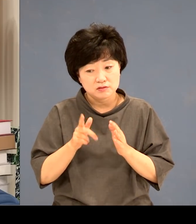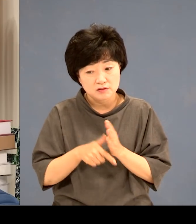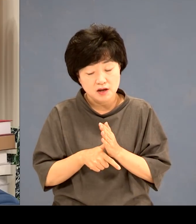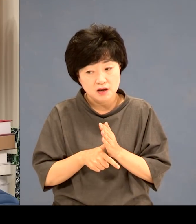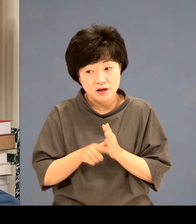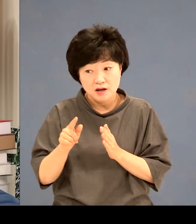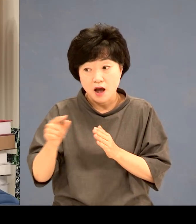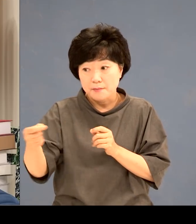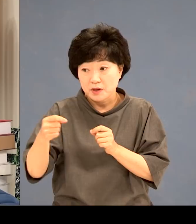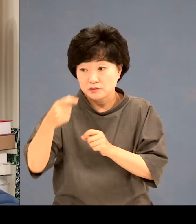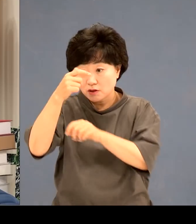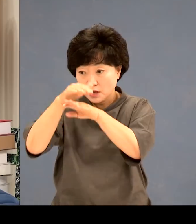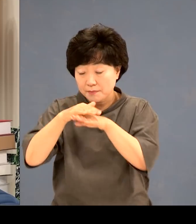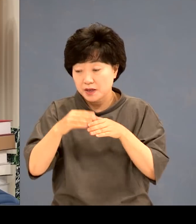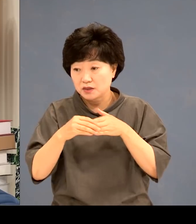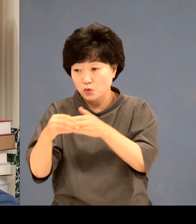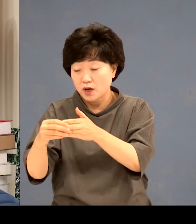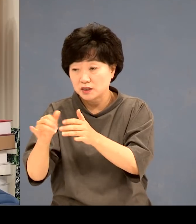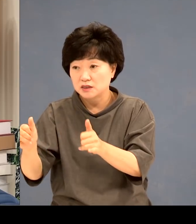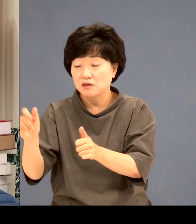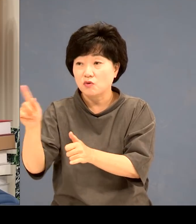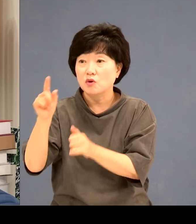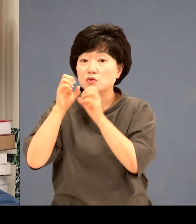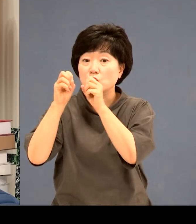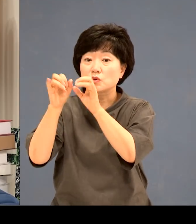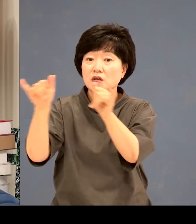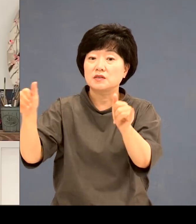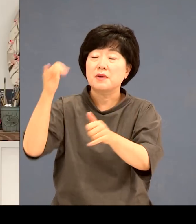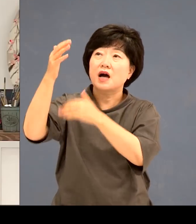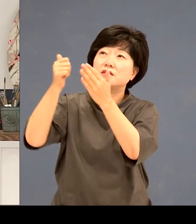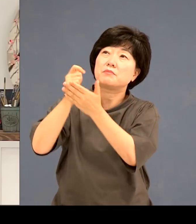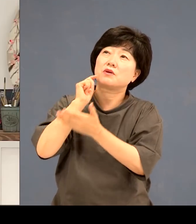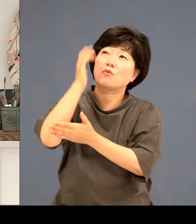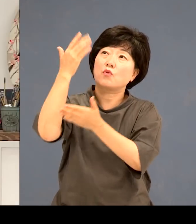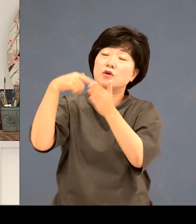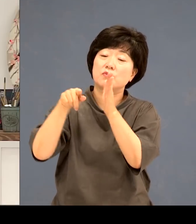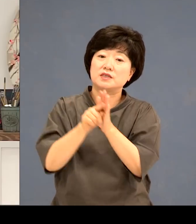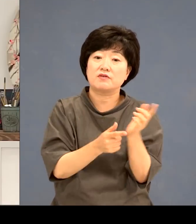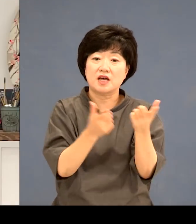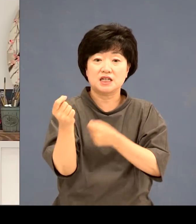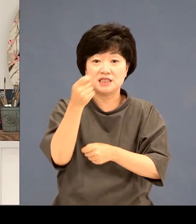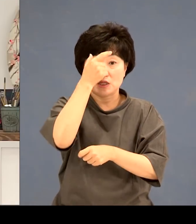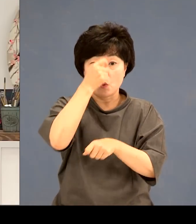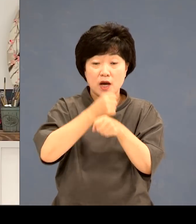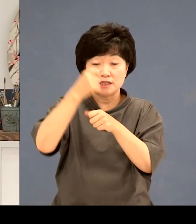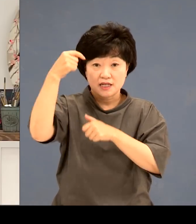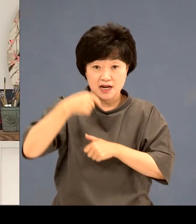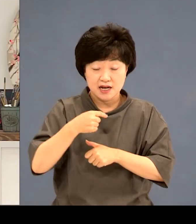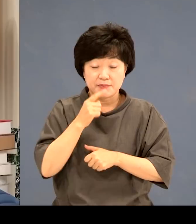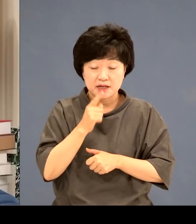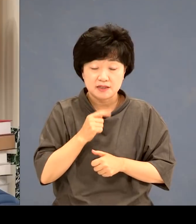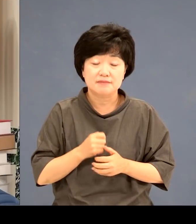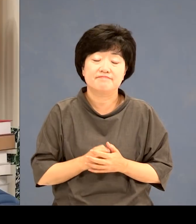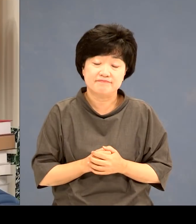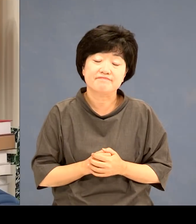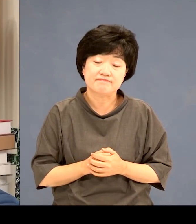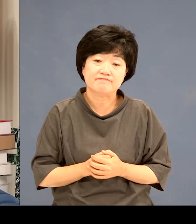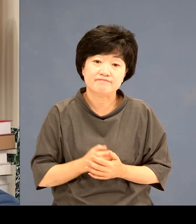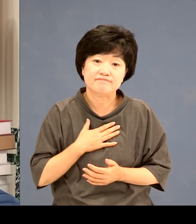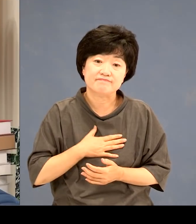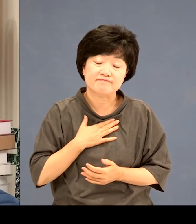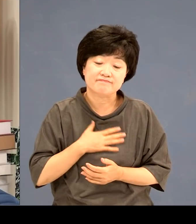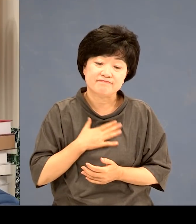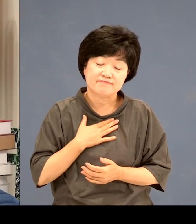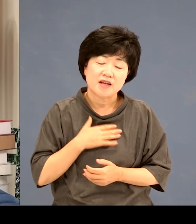소리나 찬양 그 모든 예배 분위기가 너무 익숙한 거예요. 그래서 이렇게 그냥 감흥 없이 그렇게 앉아